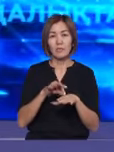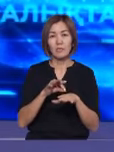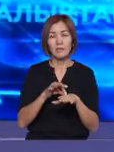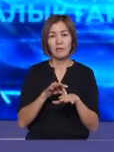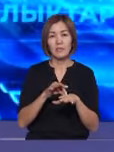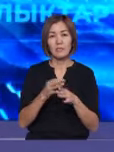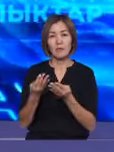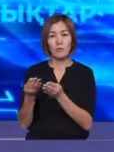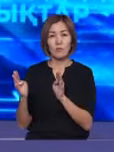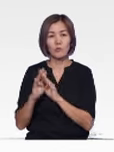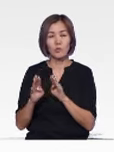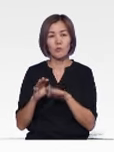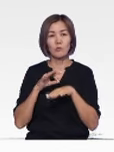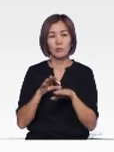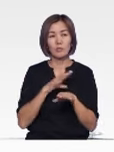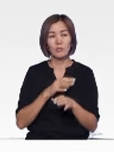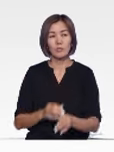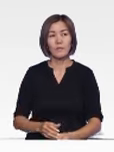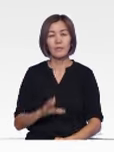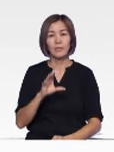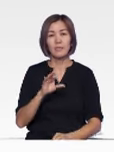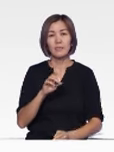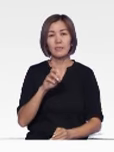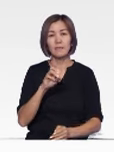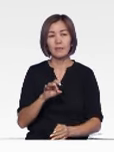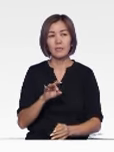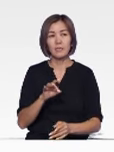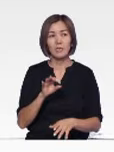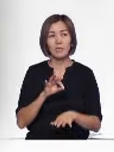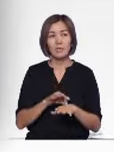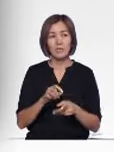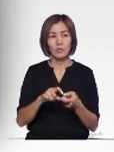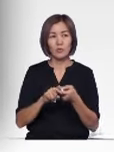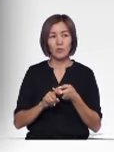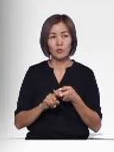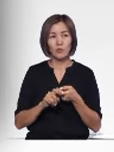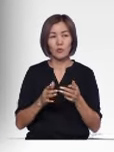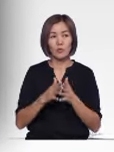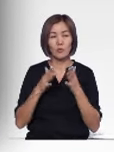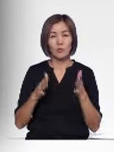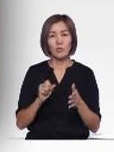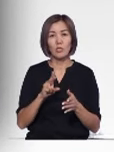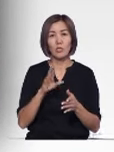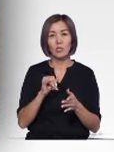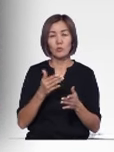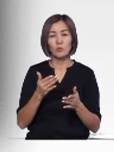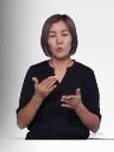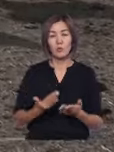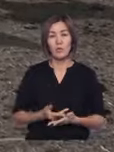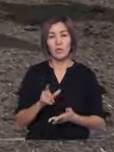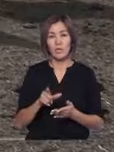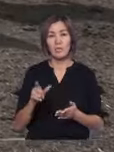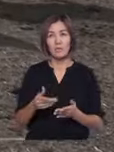шаралары жүргізіліпті. Сібір жарасын жұқтырғандар Ұйғыр ауданына қарасты үлкен Ақсу ауылының азаматтары. Алдын